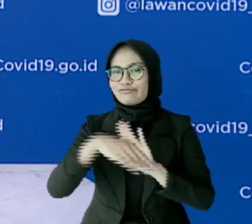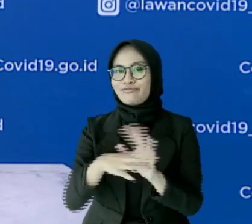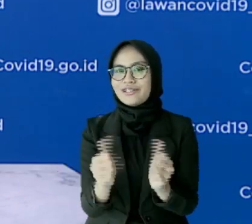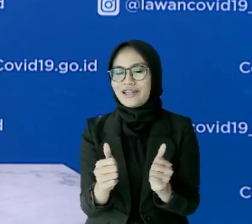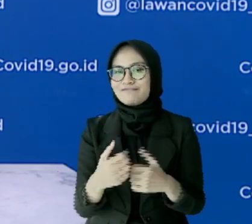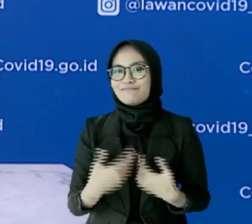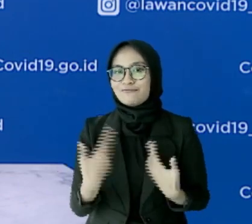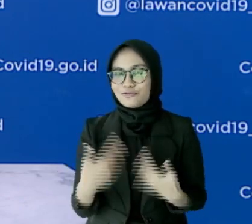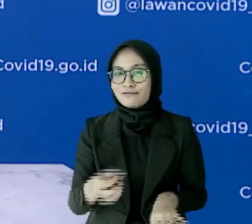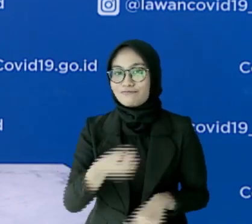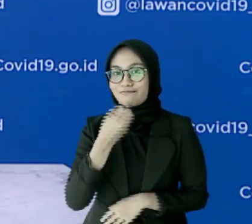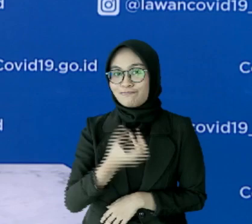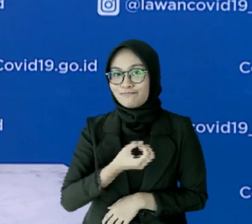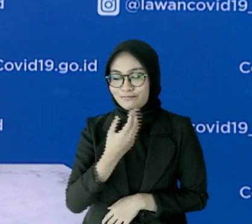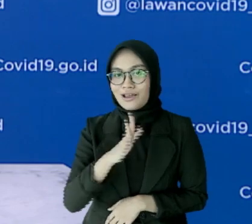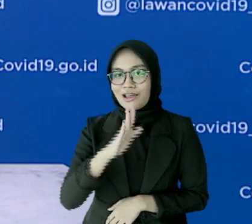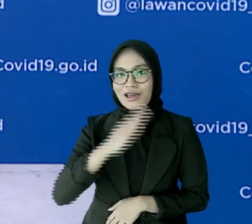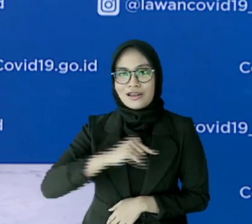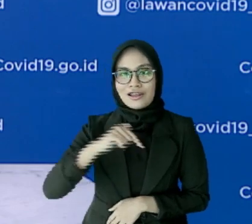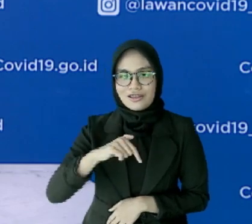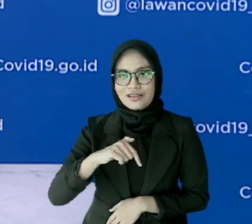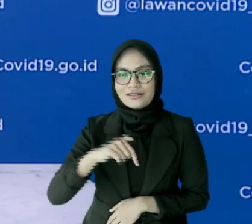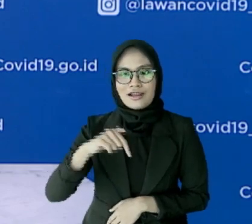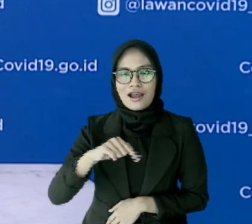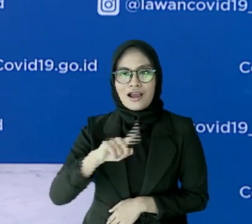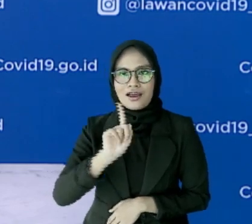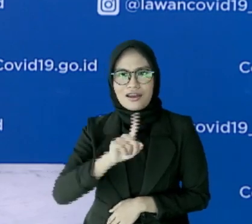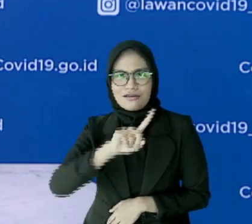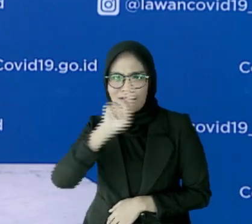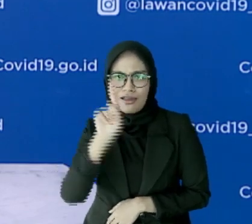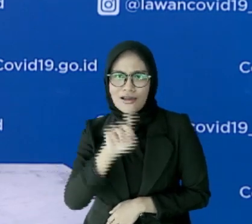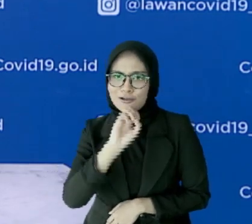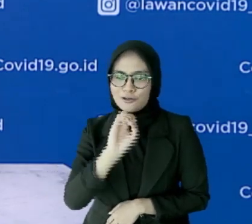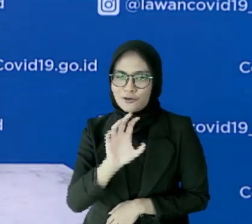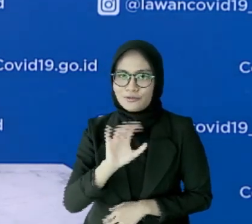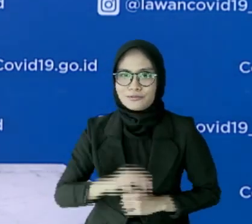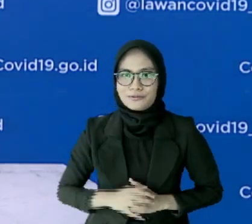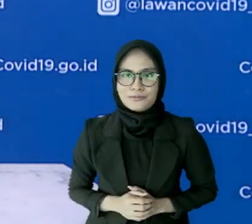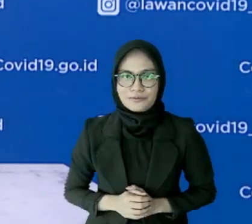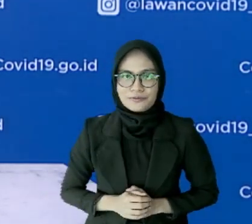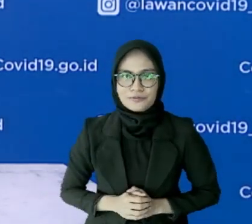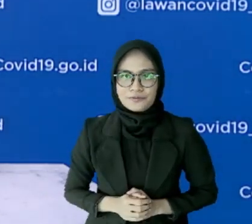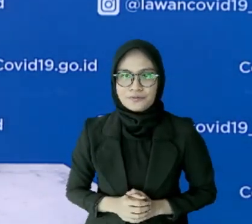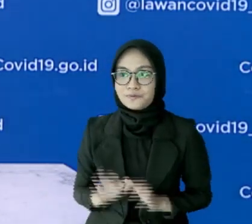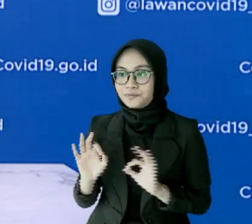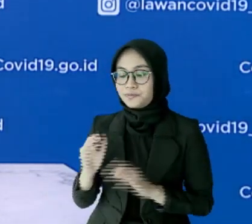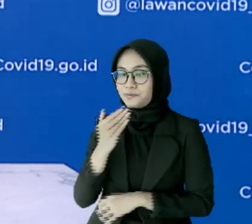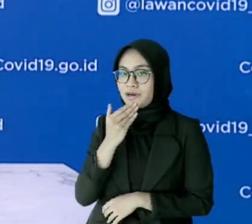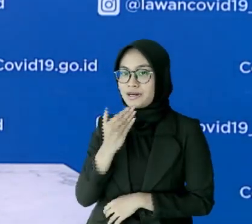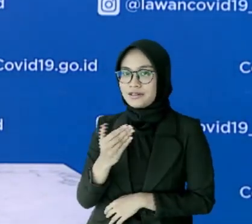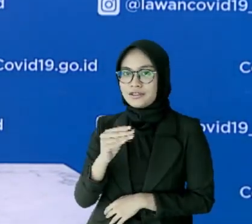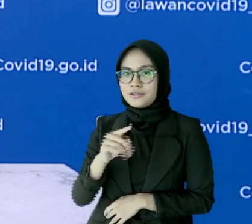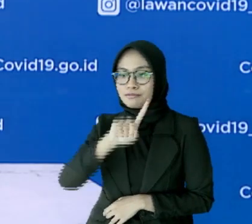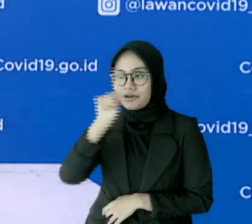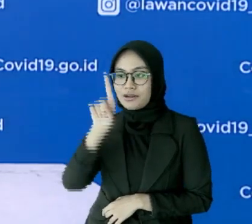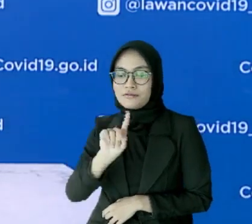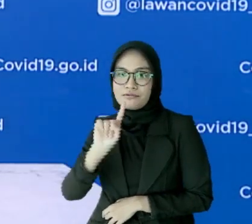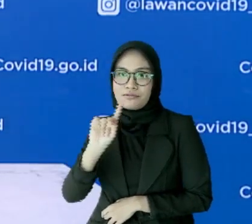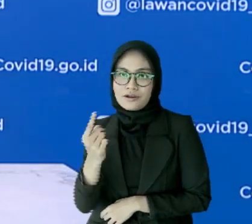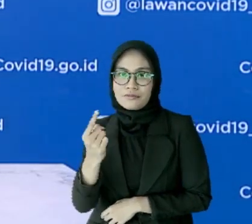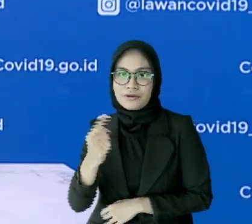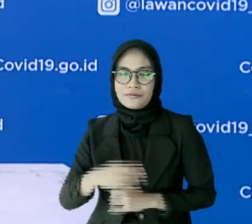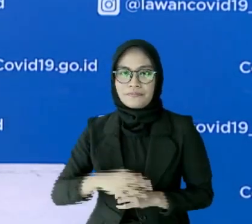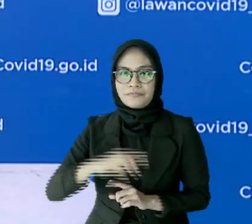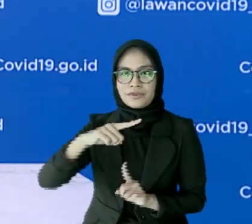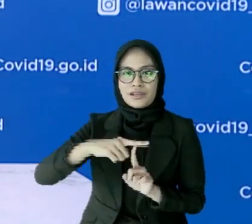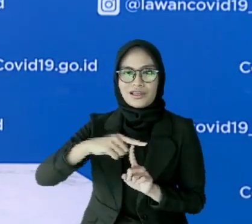pers pada hari ini selanjutnya adalah sesi tanya-jawab media terima kasih terima kasih Profesor tanyaan pertama dari